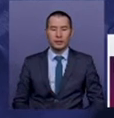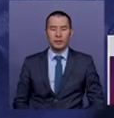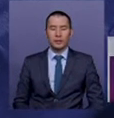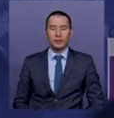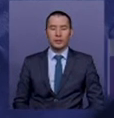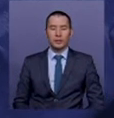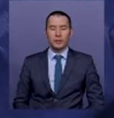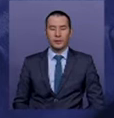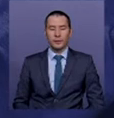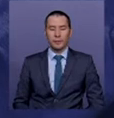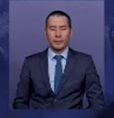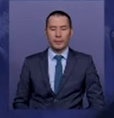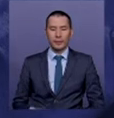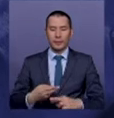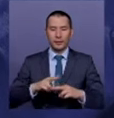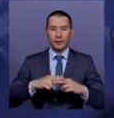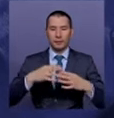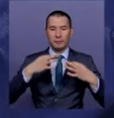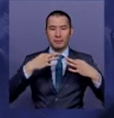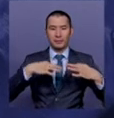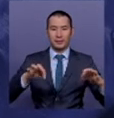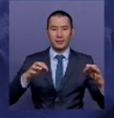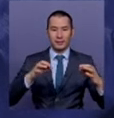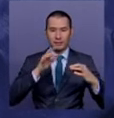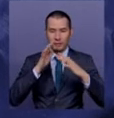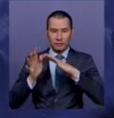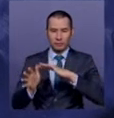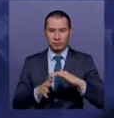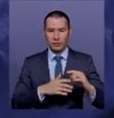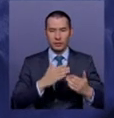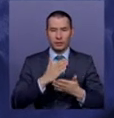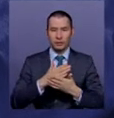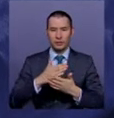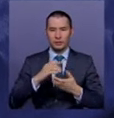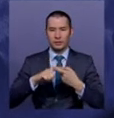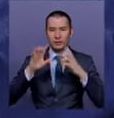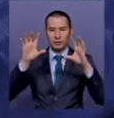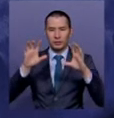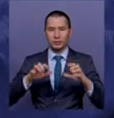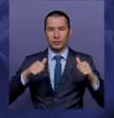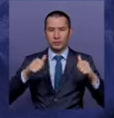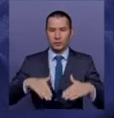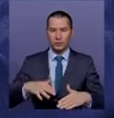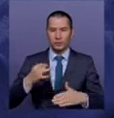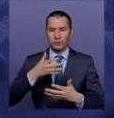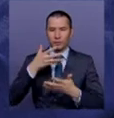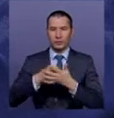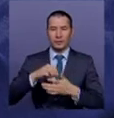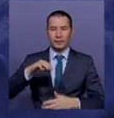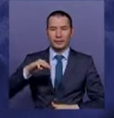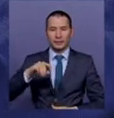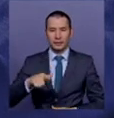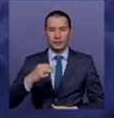міндеттеріне айналдырды. Тәуелсіздік жылдары елбасы маңызды шешімдерге тоқталды. Конституция қабылдады, ұлттық валюта енгізді, қарулы